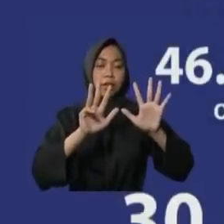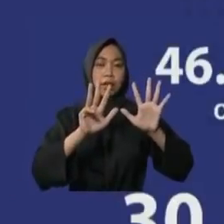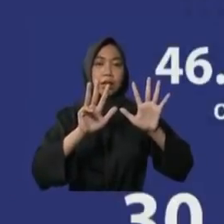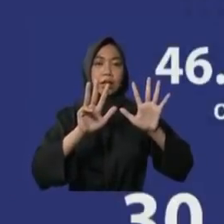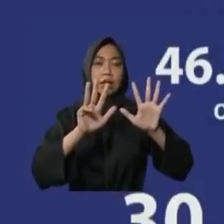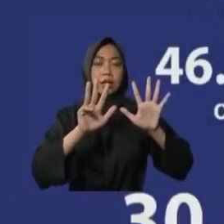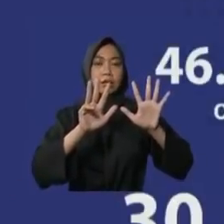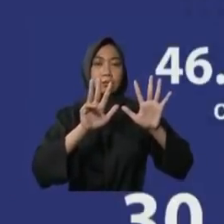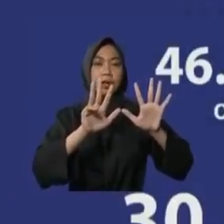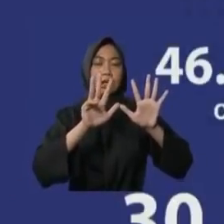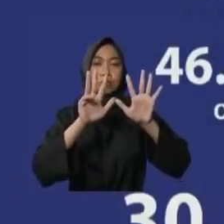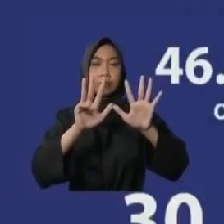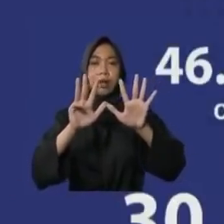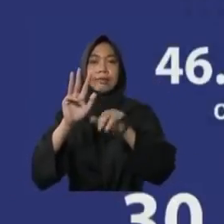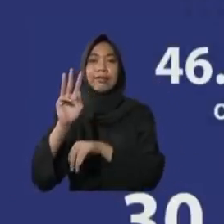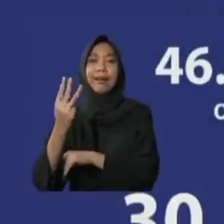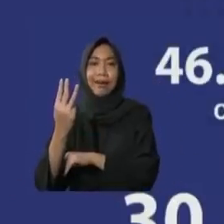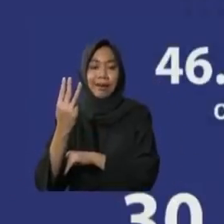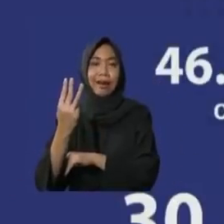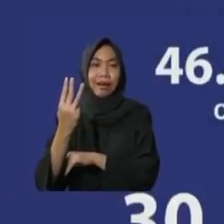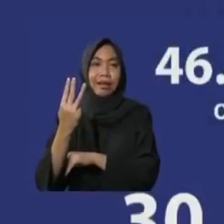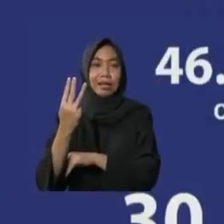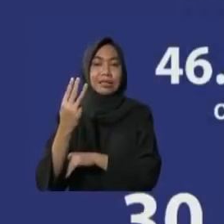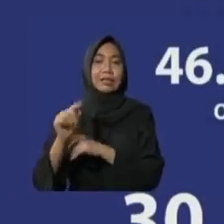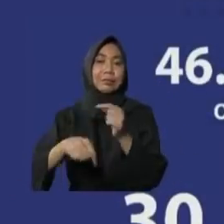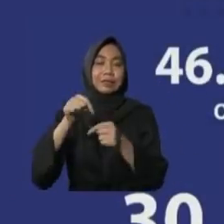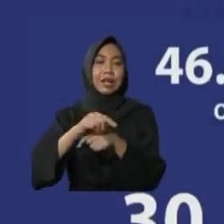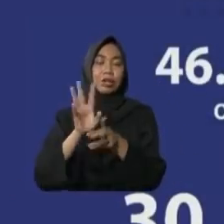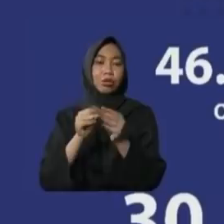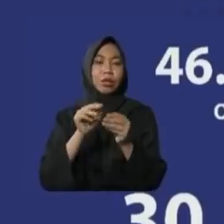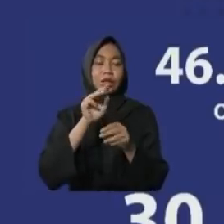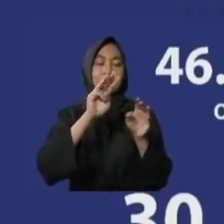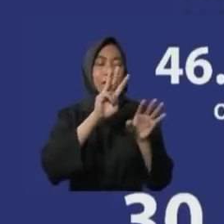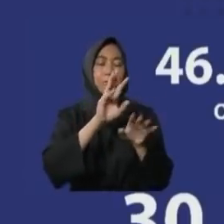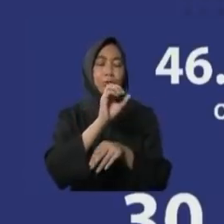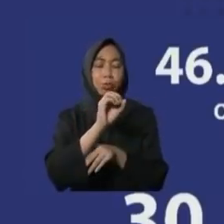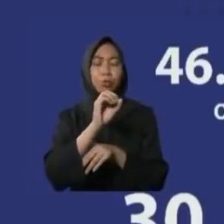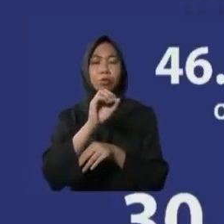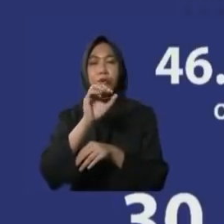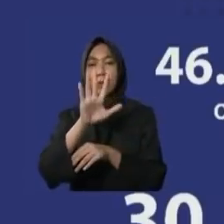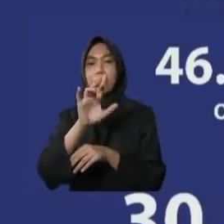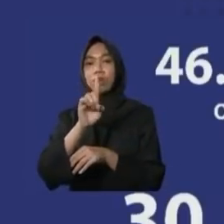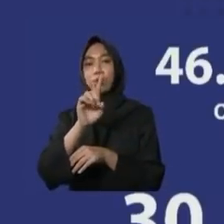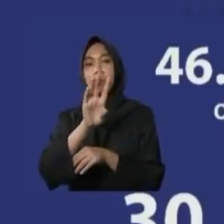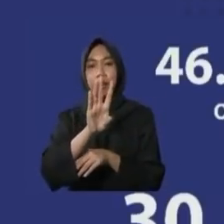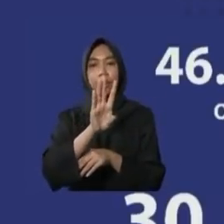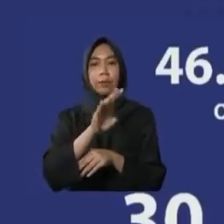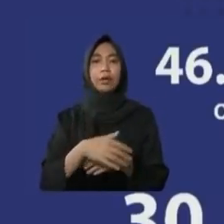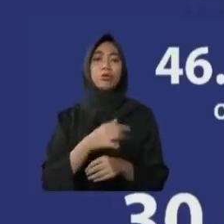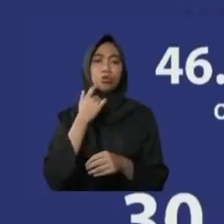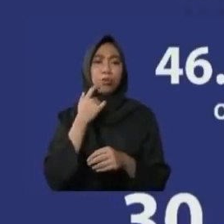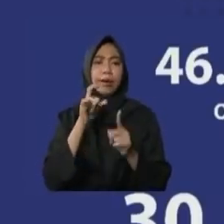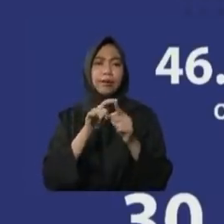993 orang sehingga totalnya menjadi 30514 orang kalau kita lihat Lebih